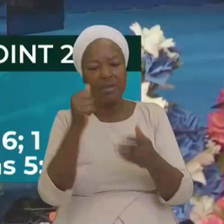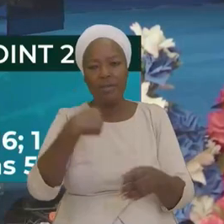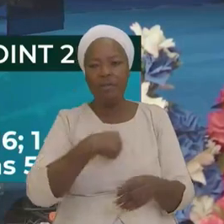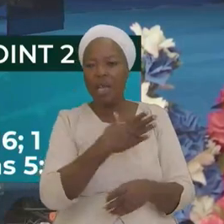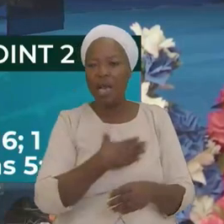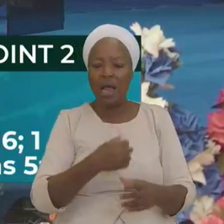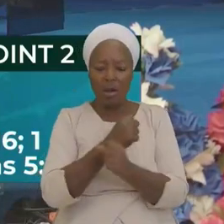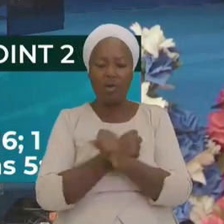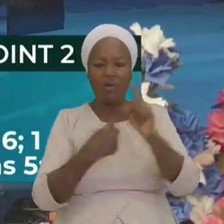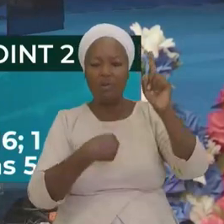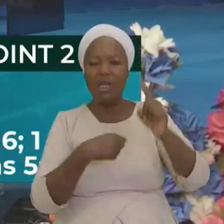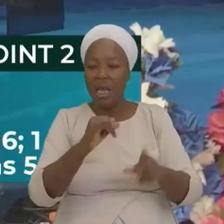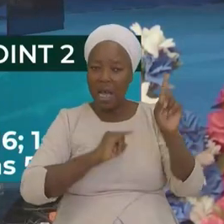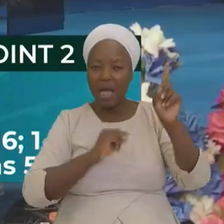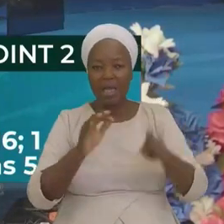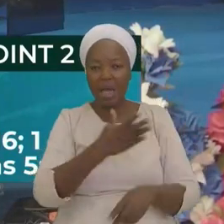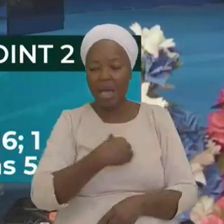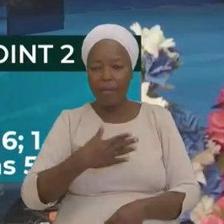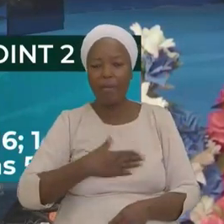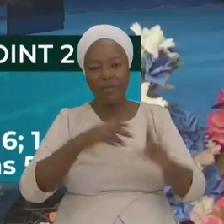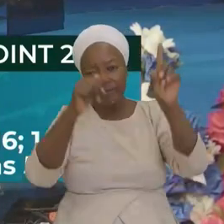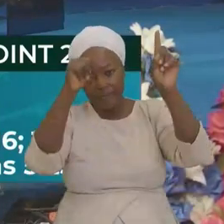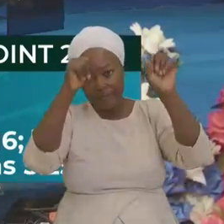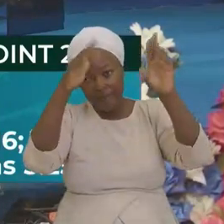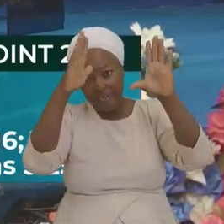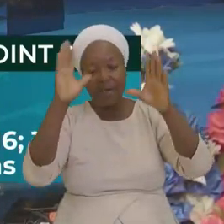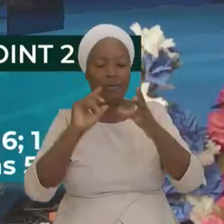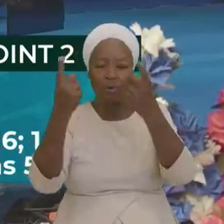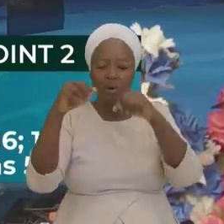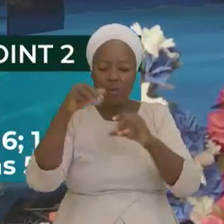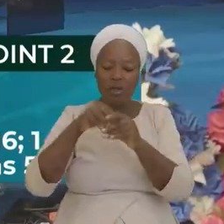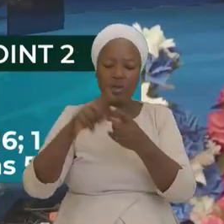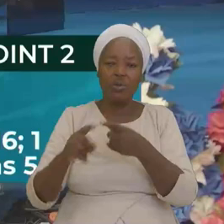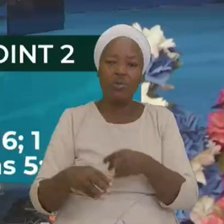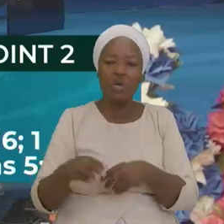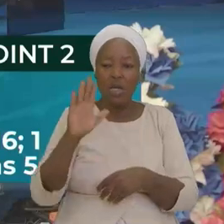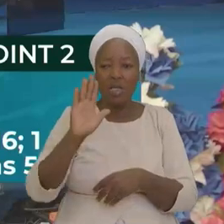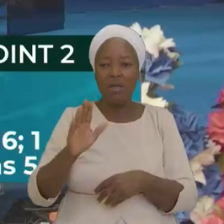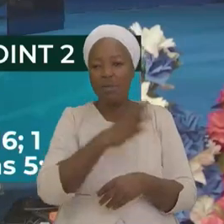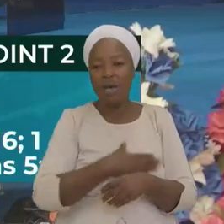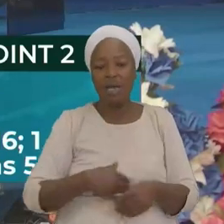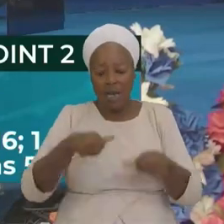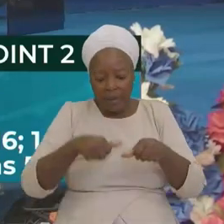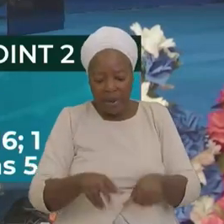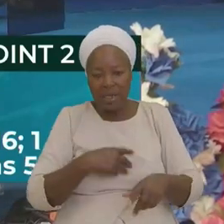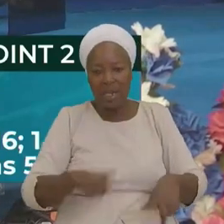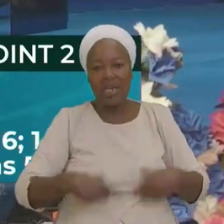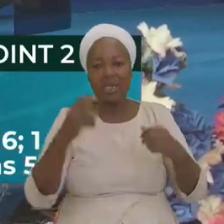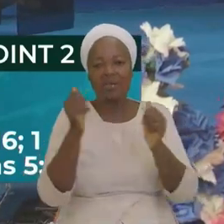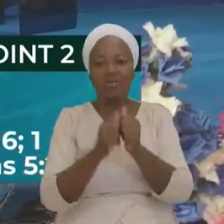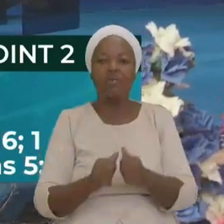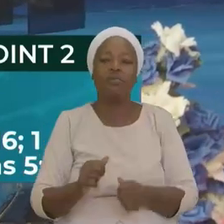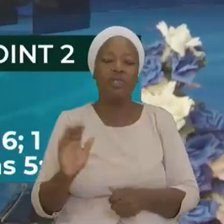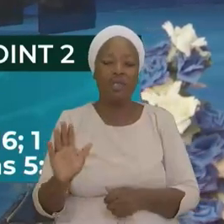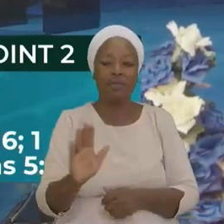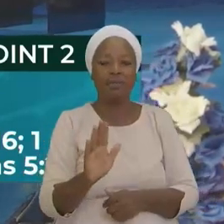Il dit, celui qui croit en moi, et même moi et mon Père, nous viendrons à lui et nous habiterons,